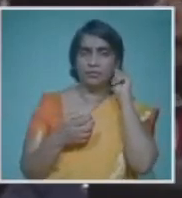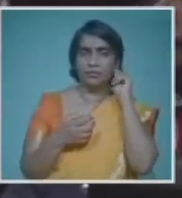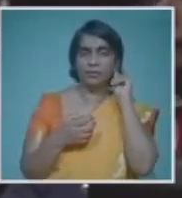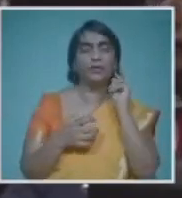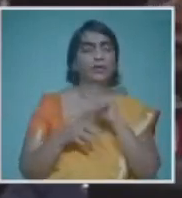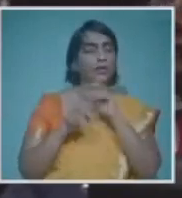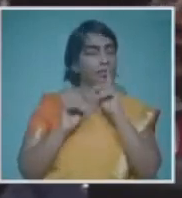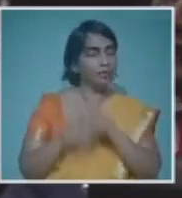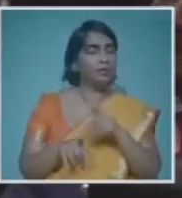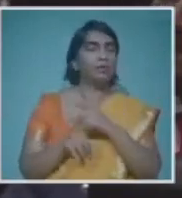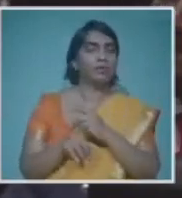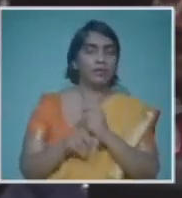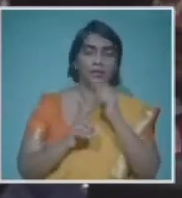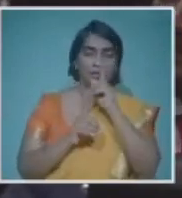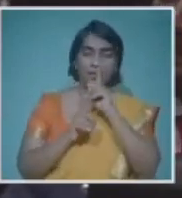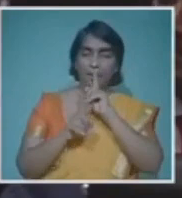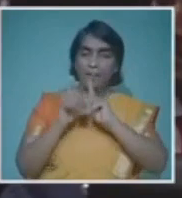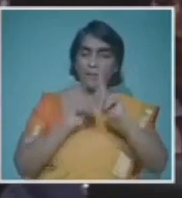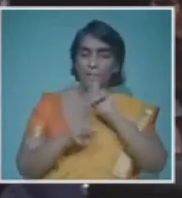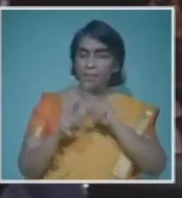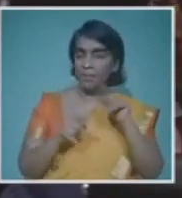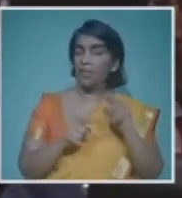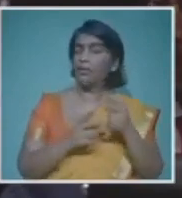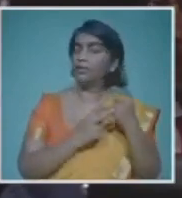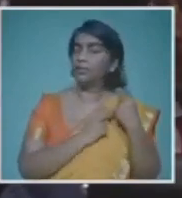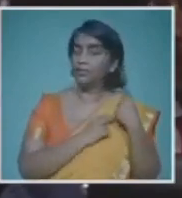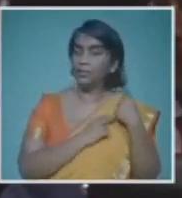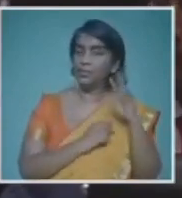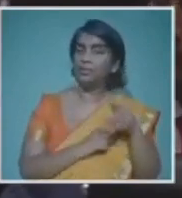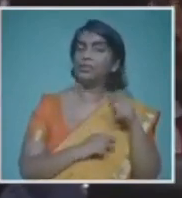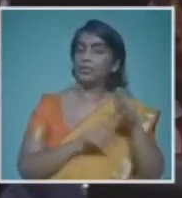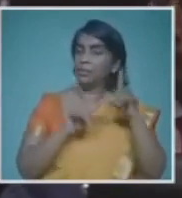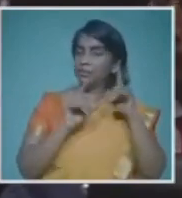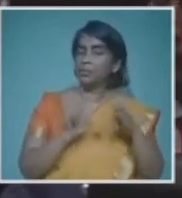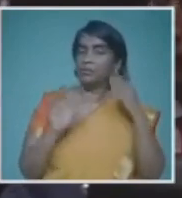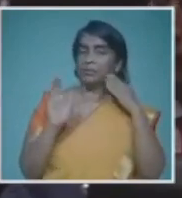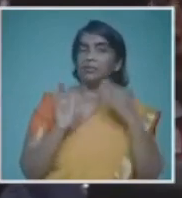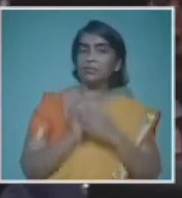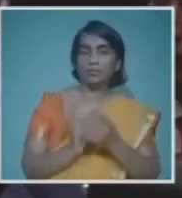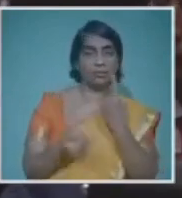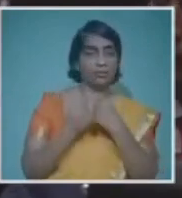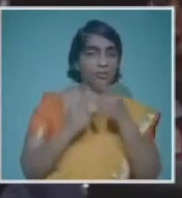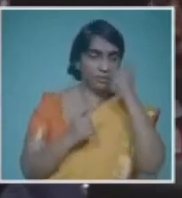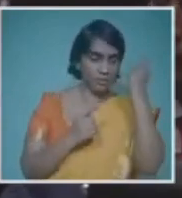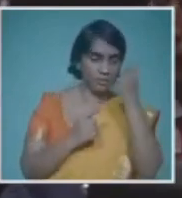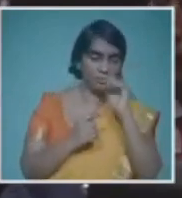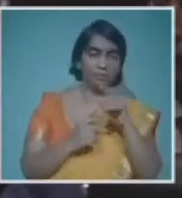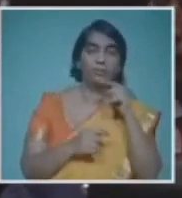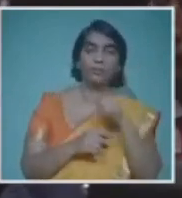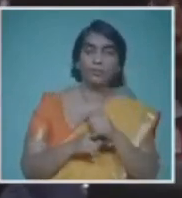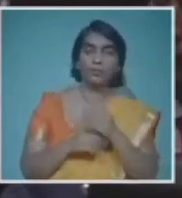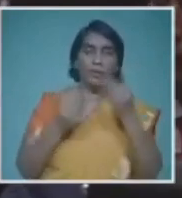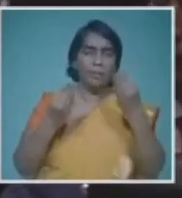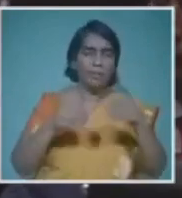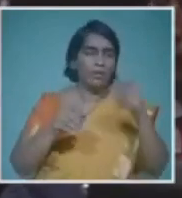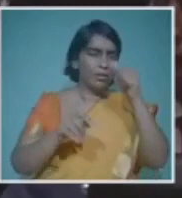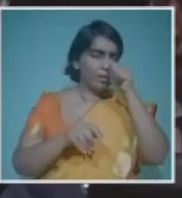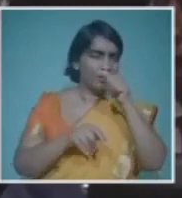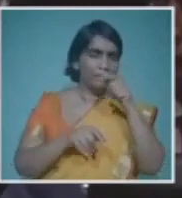ඉතින් ඒක නිසා අපි පාර්ලිමේන්තුවට වගකීමක් තියෙනවා මෙන්න මේවා පිළිබඳව සොයලා බලන්න. මේ මේ පොඩි හොරකම්